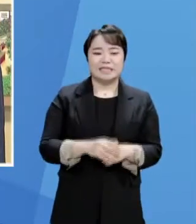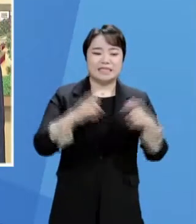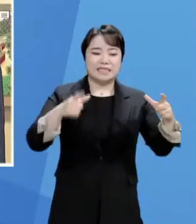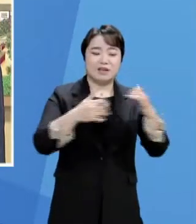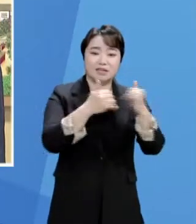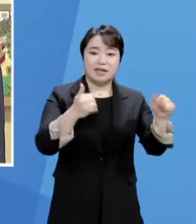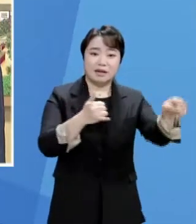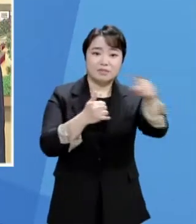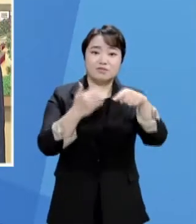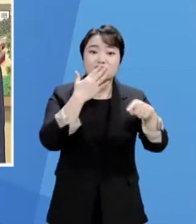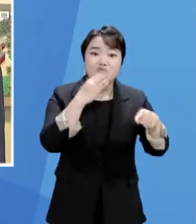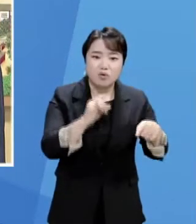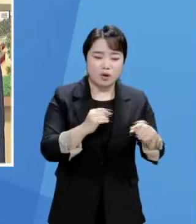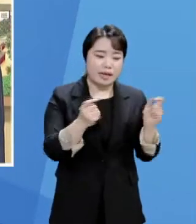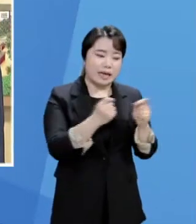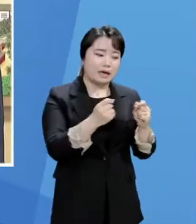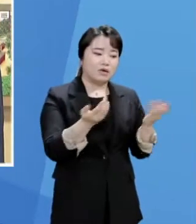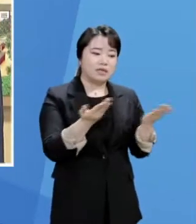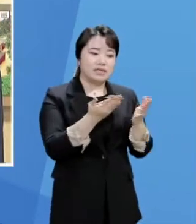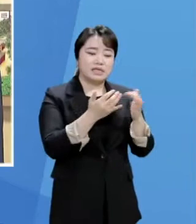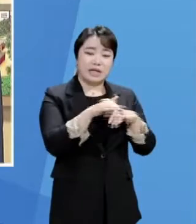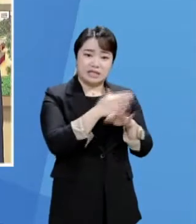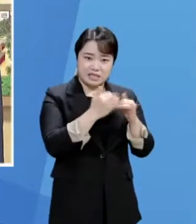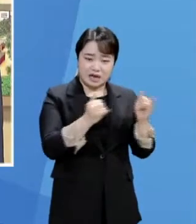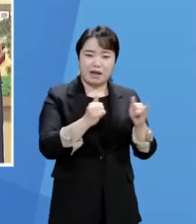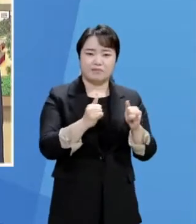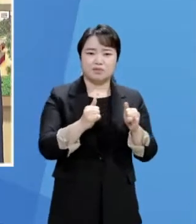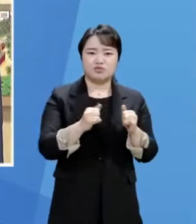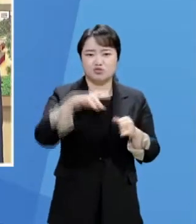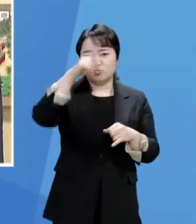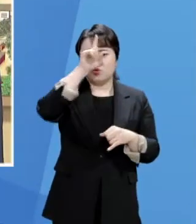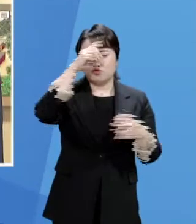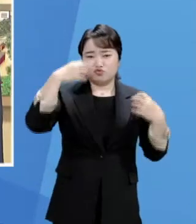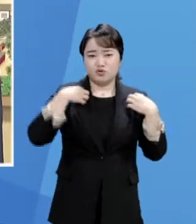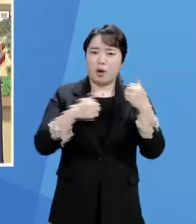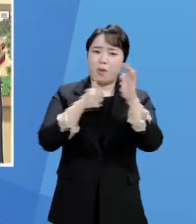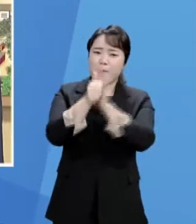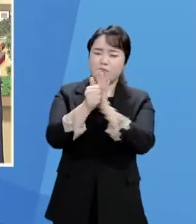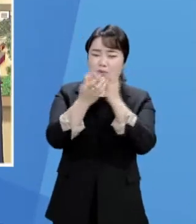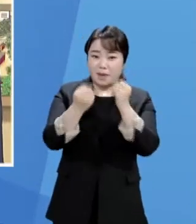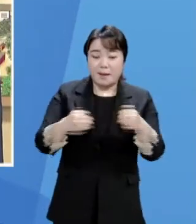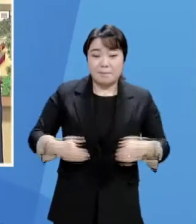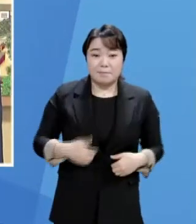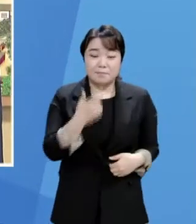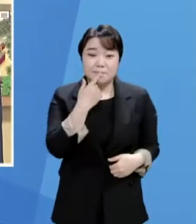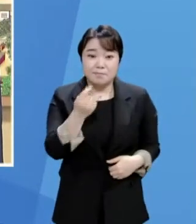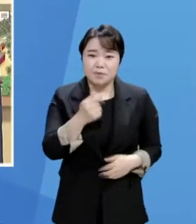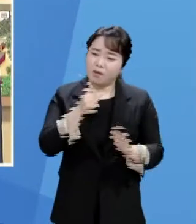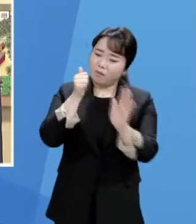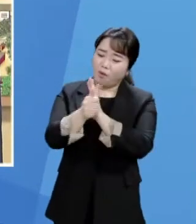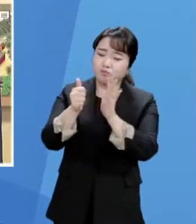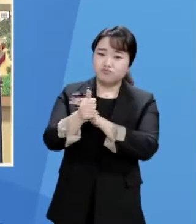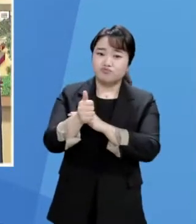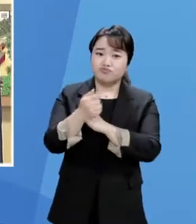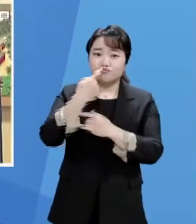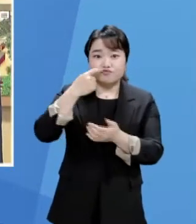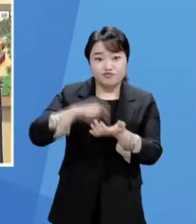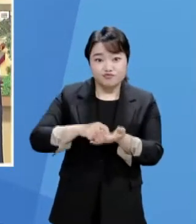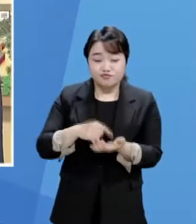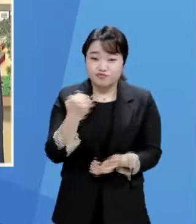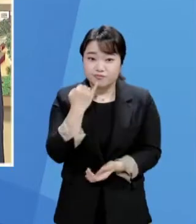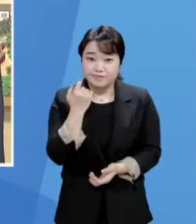지역 주민은 물론 인근 직장인을 위한 행정 업무가 많은 곳이기도 한데 이전 후에 행정 민원 업무에는 문제가 없을까요?